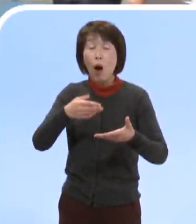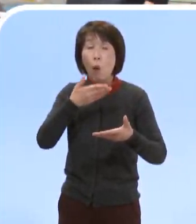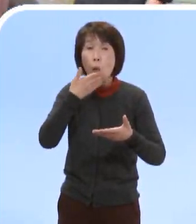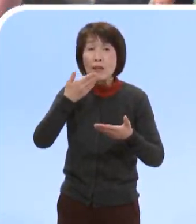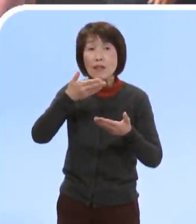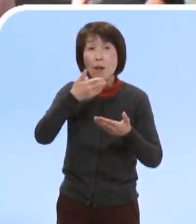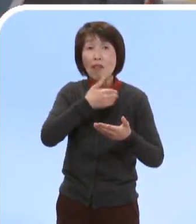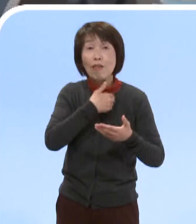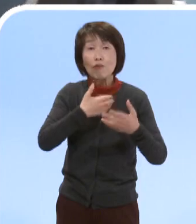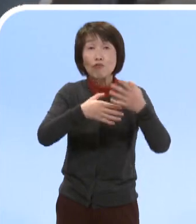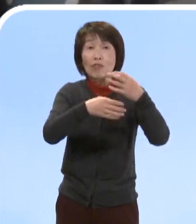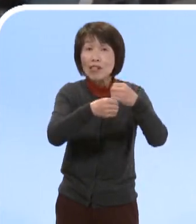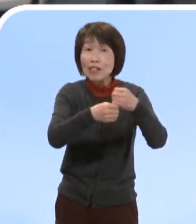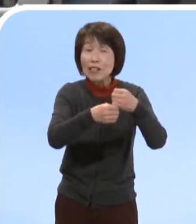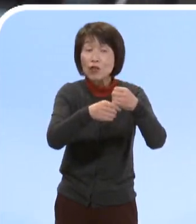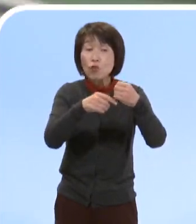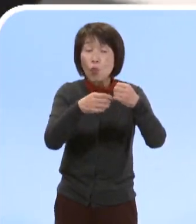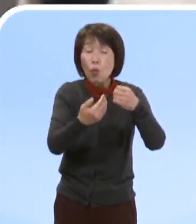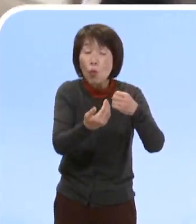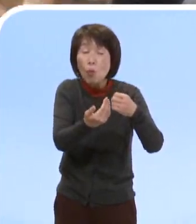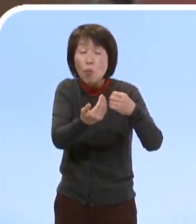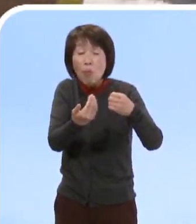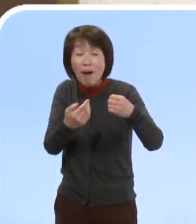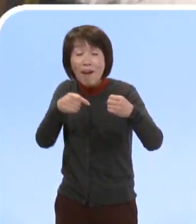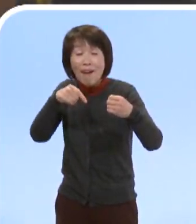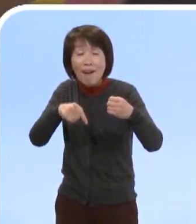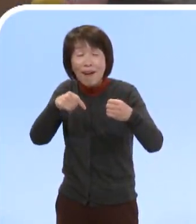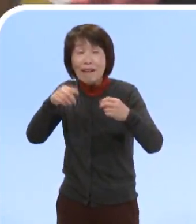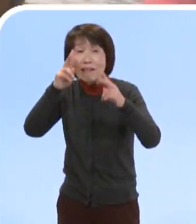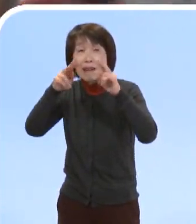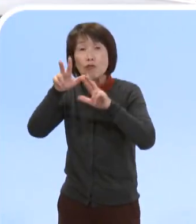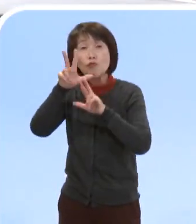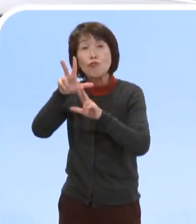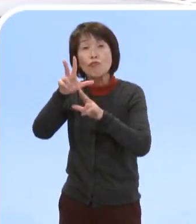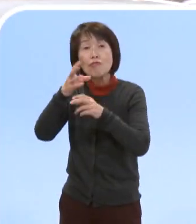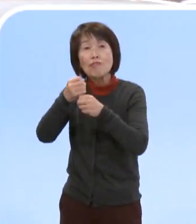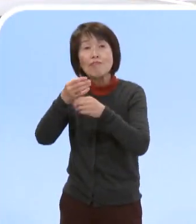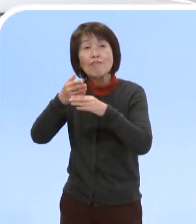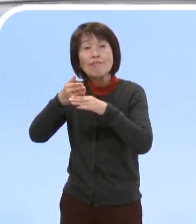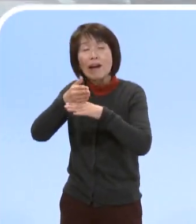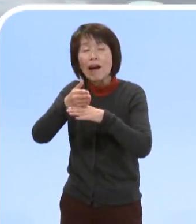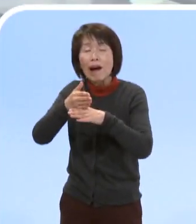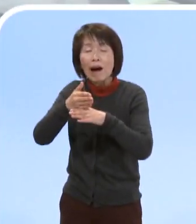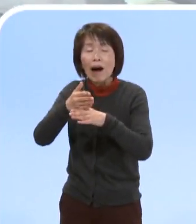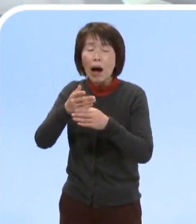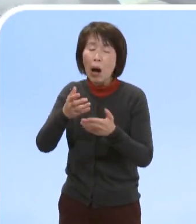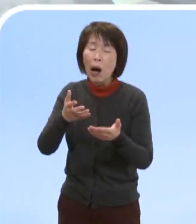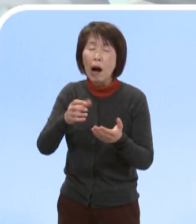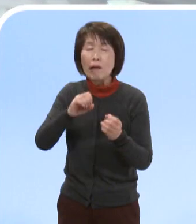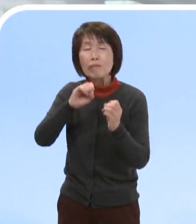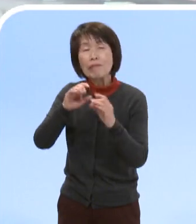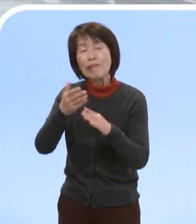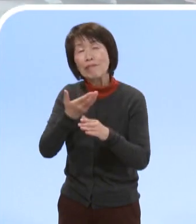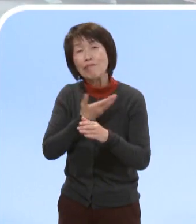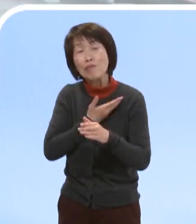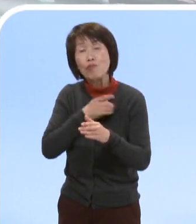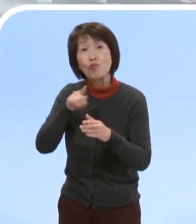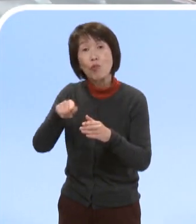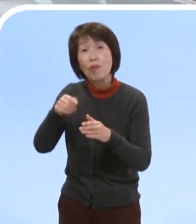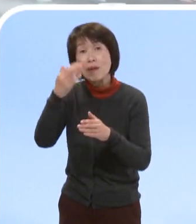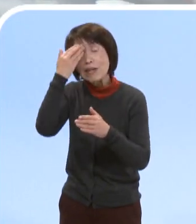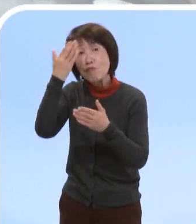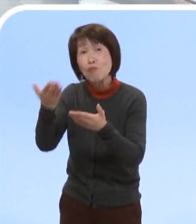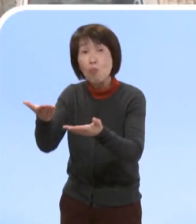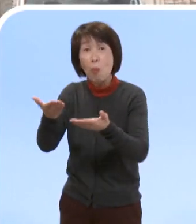超えてしまい処分しなければならない商品なんだそうです。 いろいろ提供されてますけれども、どんなお気持ちで支援されてる